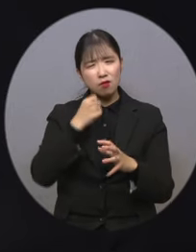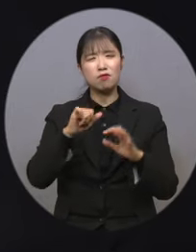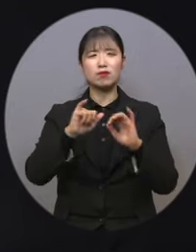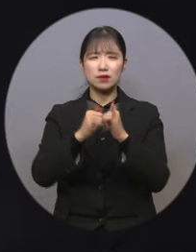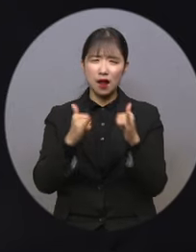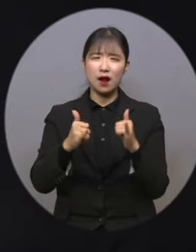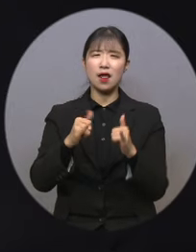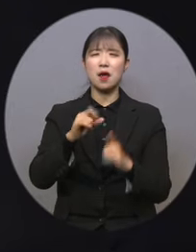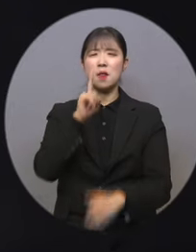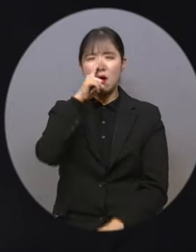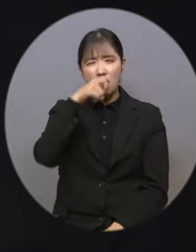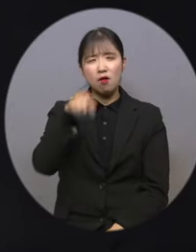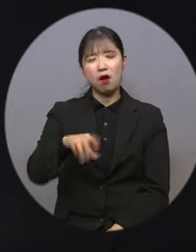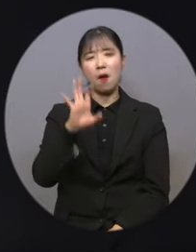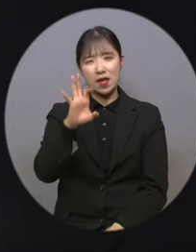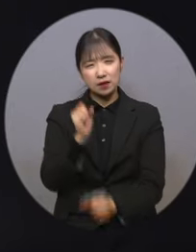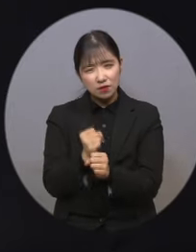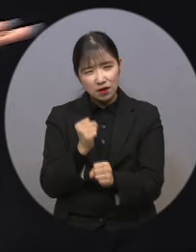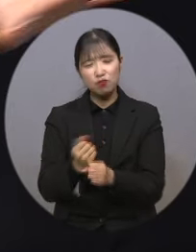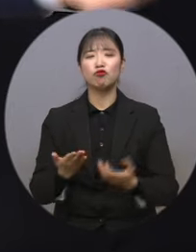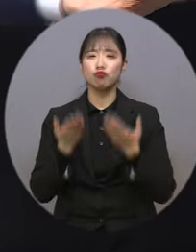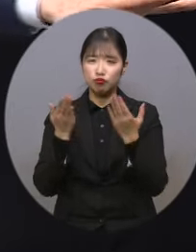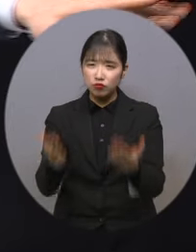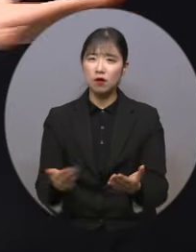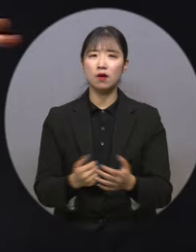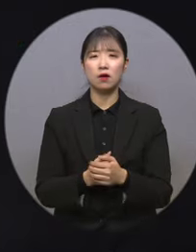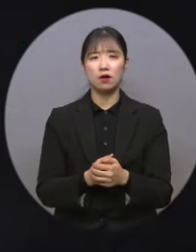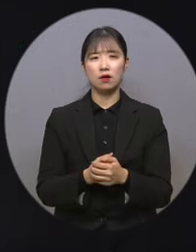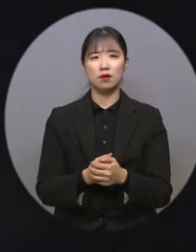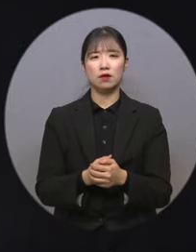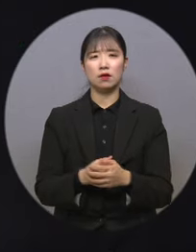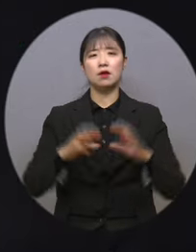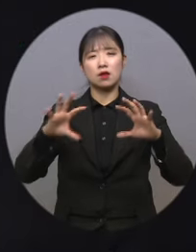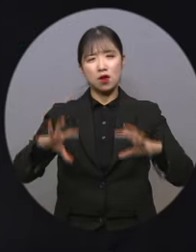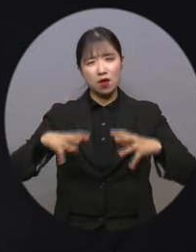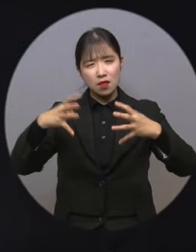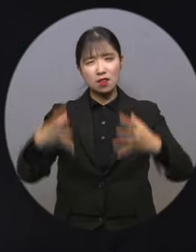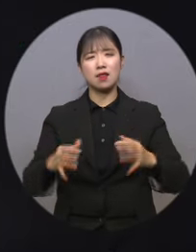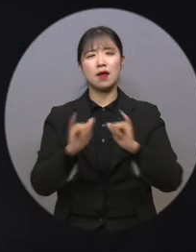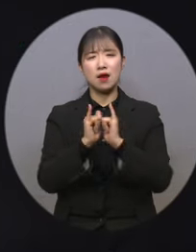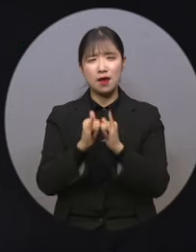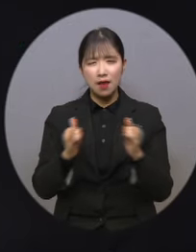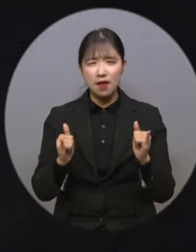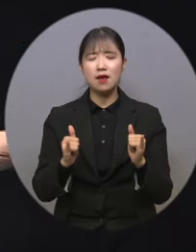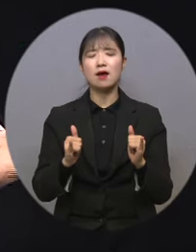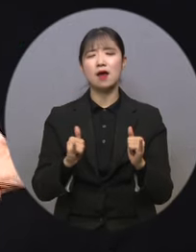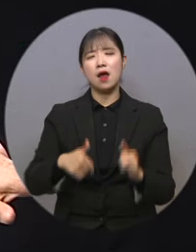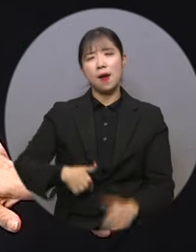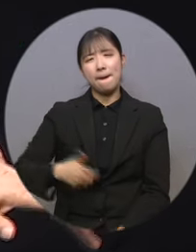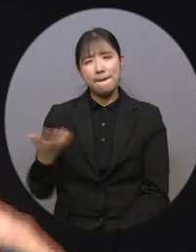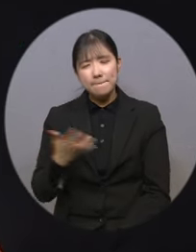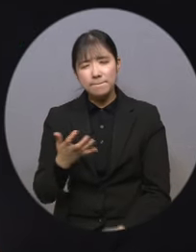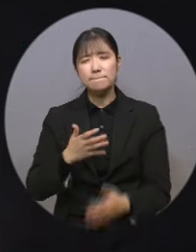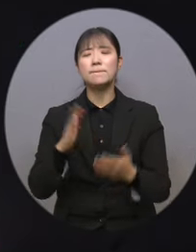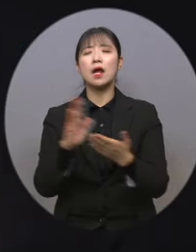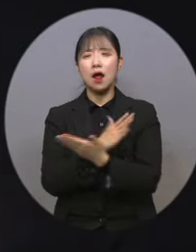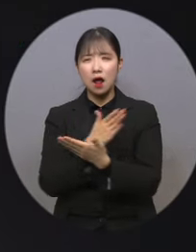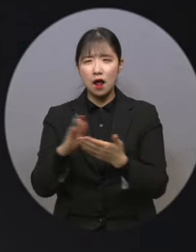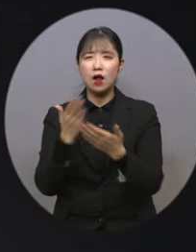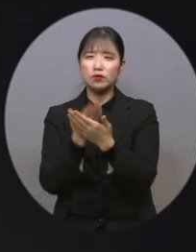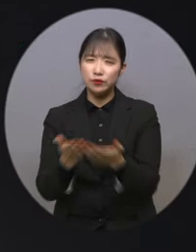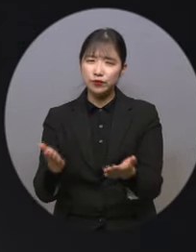걸 다 화장실을 만들어주고 수세식을 만들어주고 이렇게 전 세계인들에게 아픔을 나눌 때 코로나는 가는